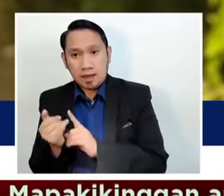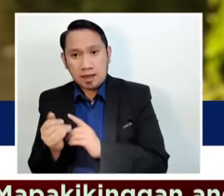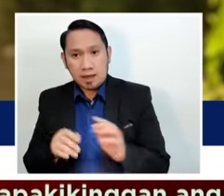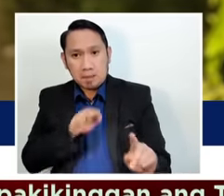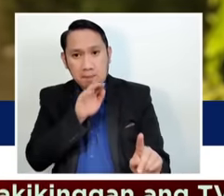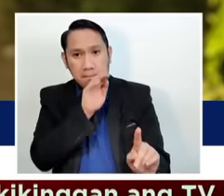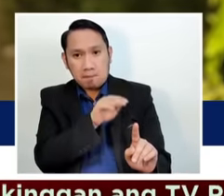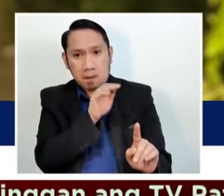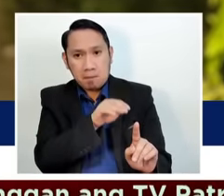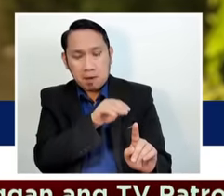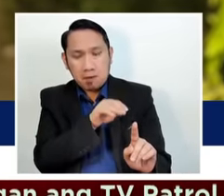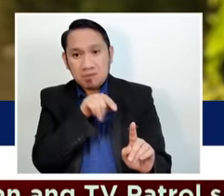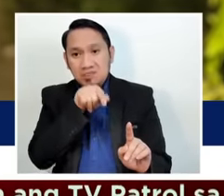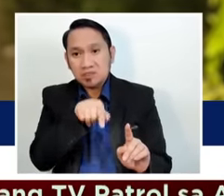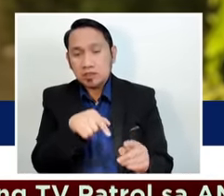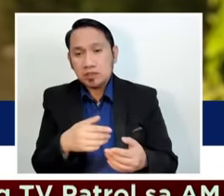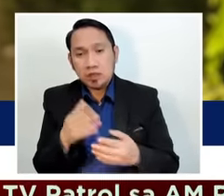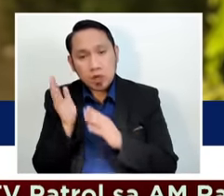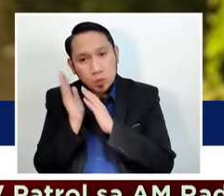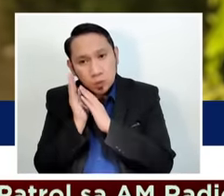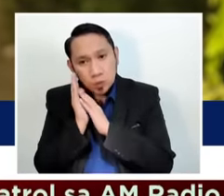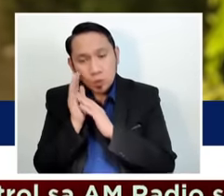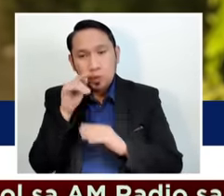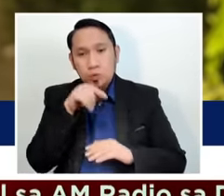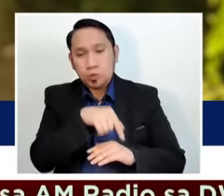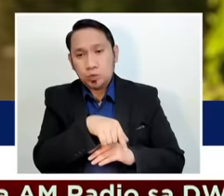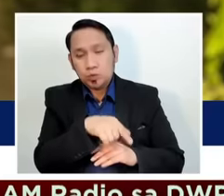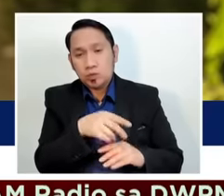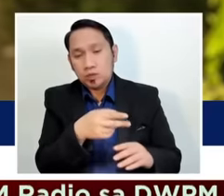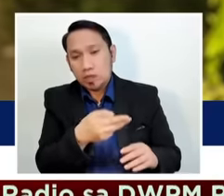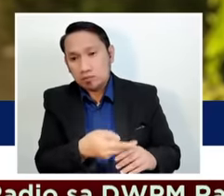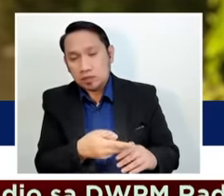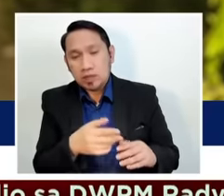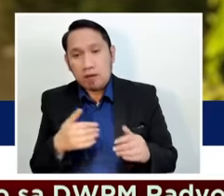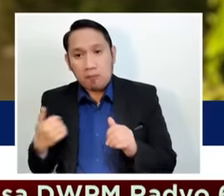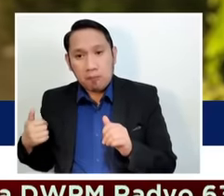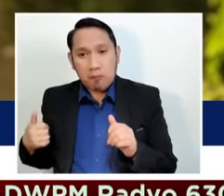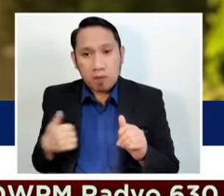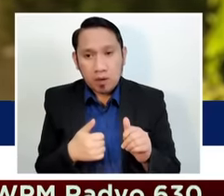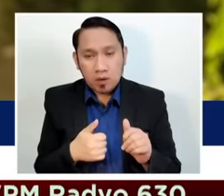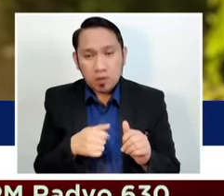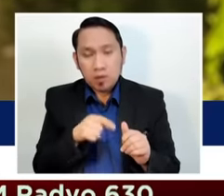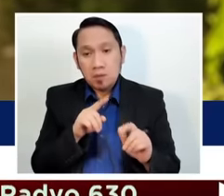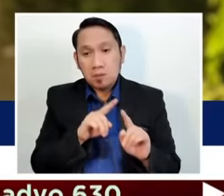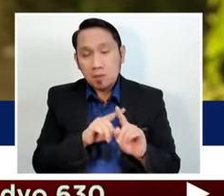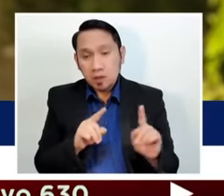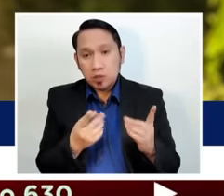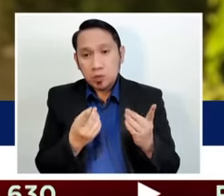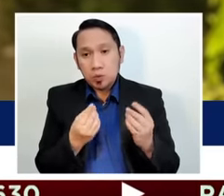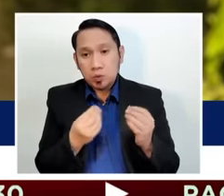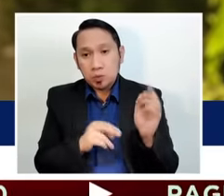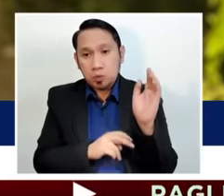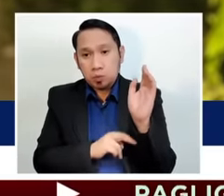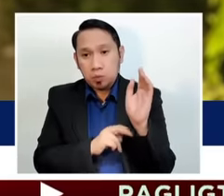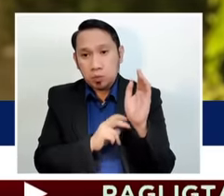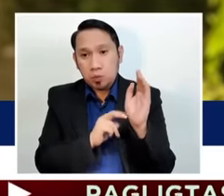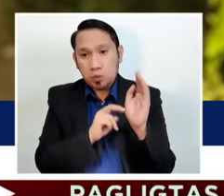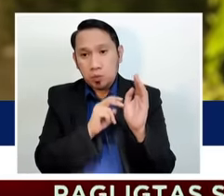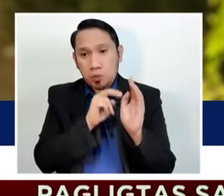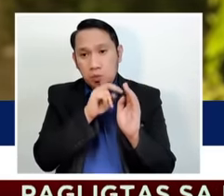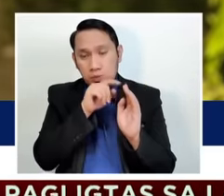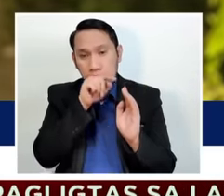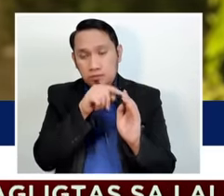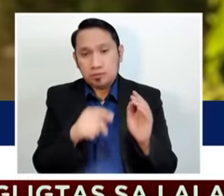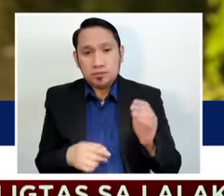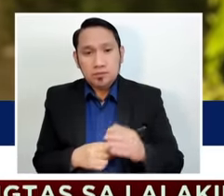doon sa isang abandonadong car wash. At nang siya ay hinahabol na, ay wala na itong iba mapuntahan kaya ito ay umakyat na doon sa